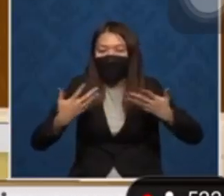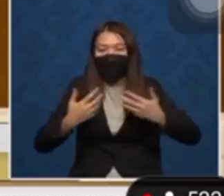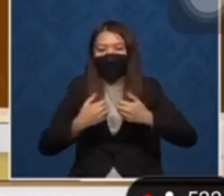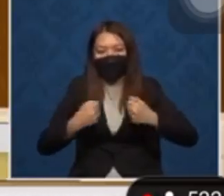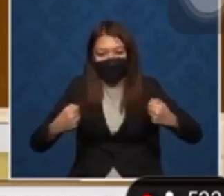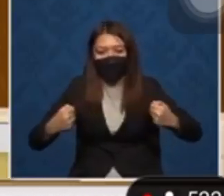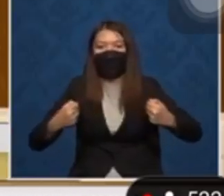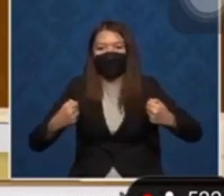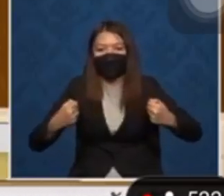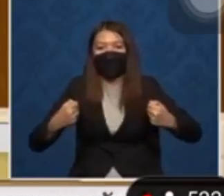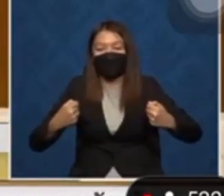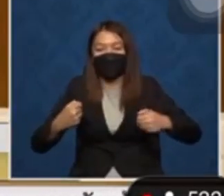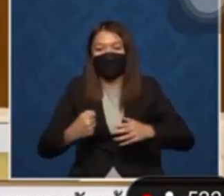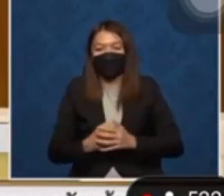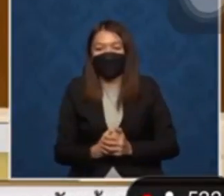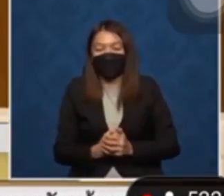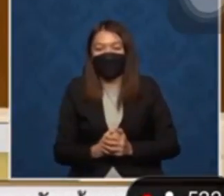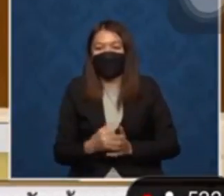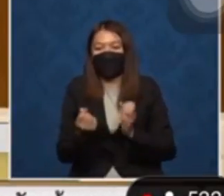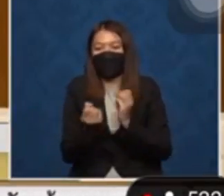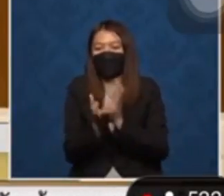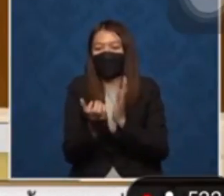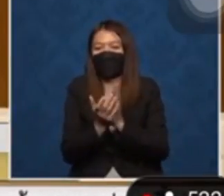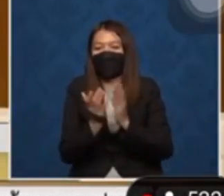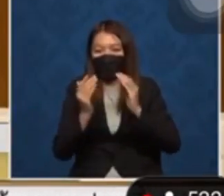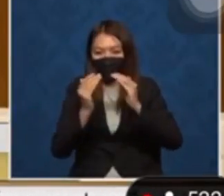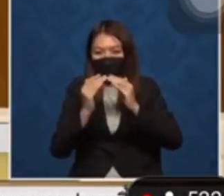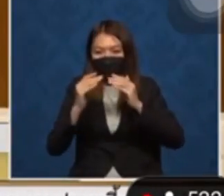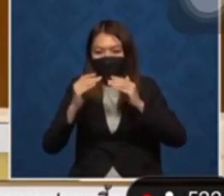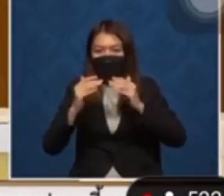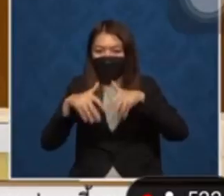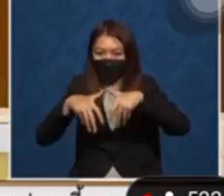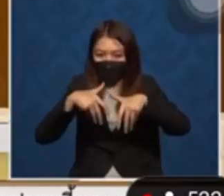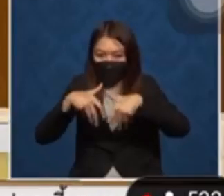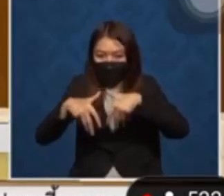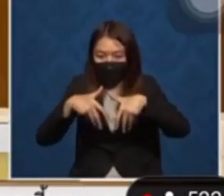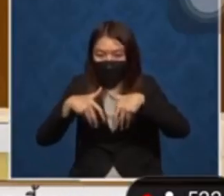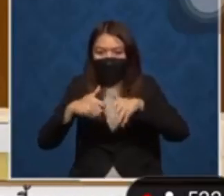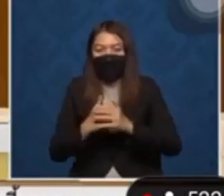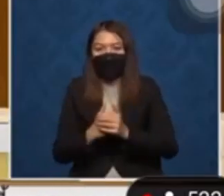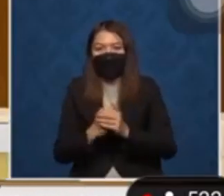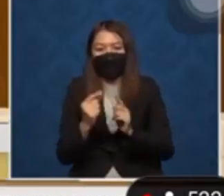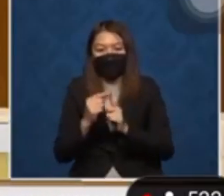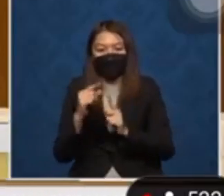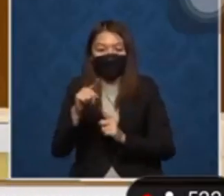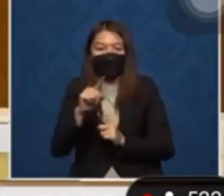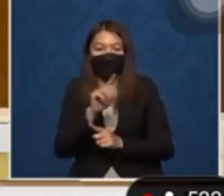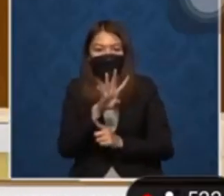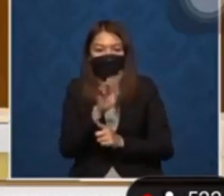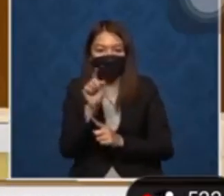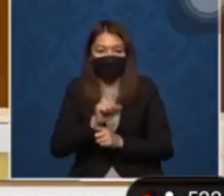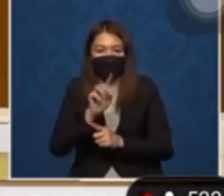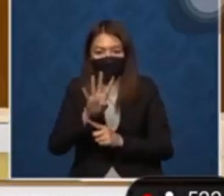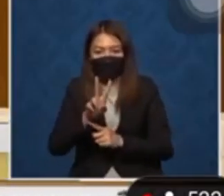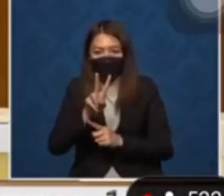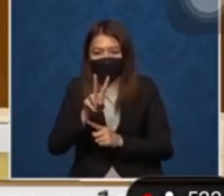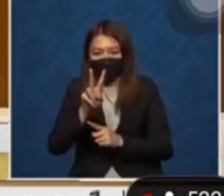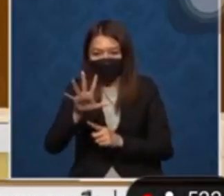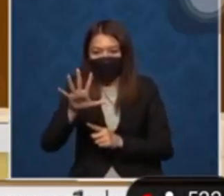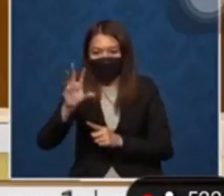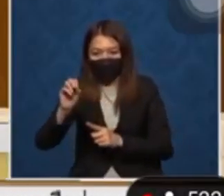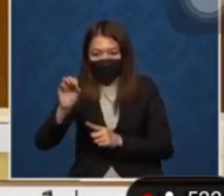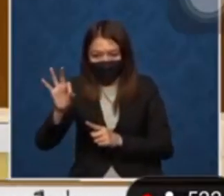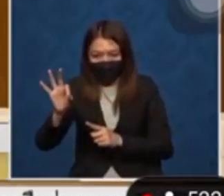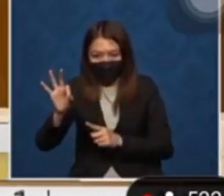าอยู่ผลกระทบต่อสิทธิชุมชนการคุ้มครองสิ่งแวดล้อมของประชาชนจากคำสั่งที่4/2559ในปัจจุ